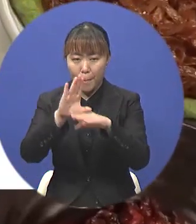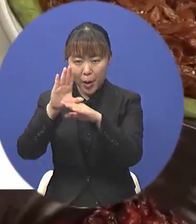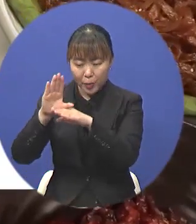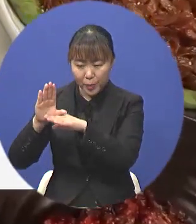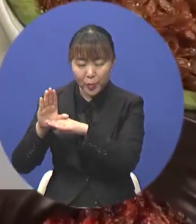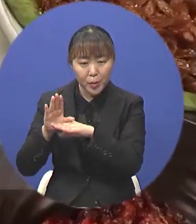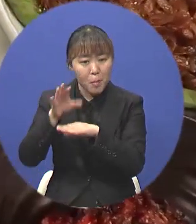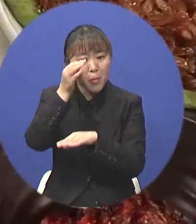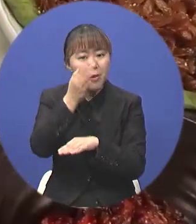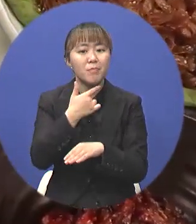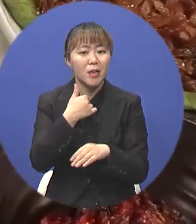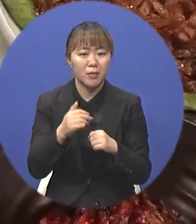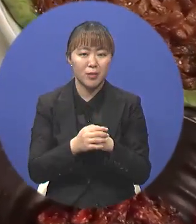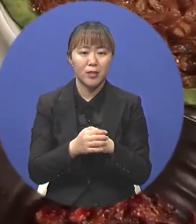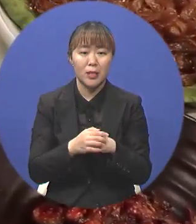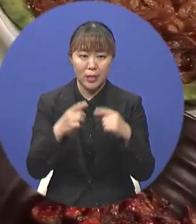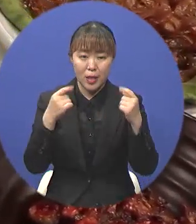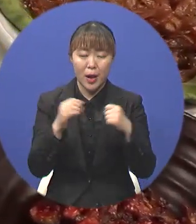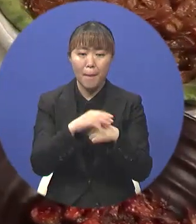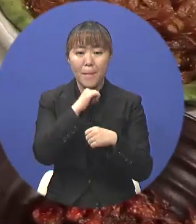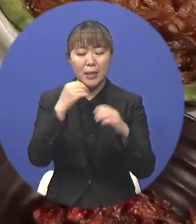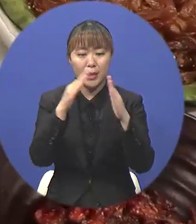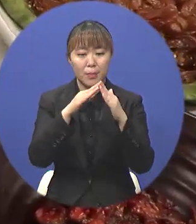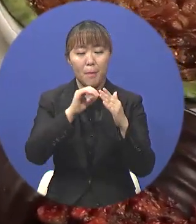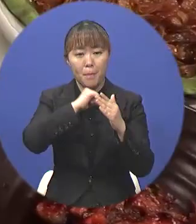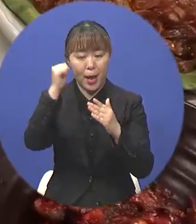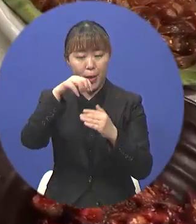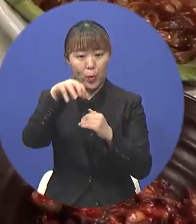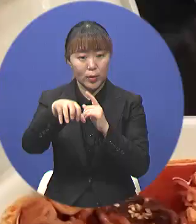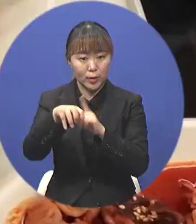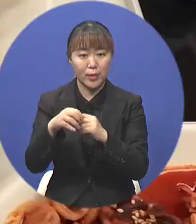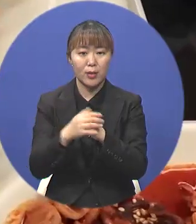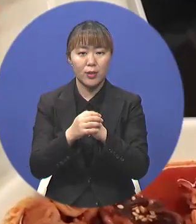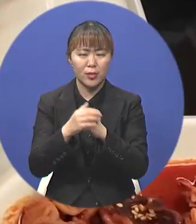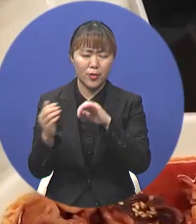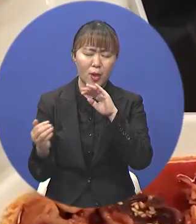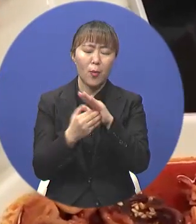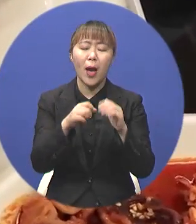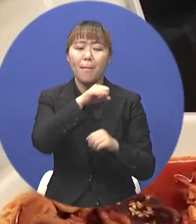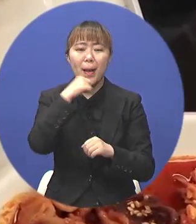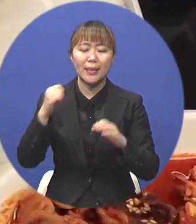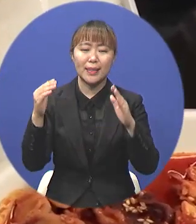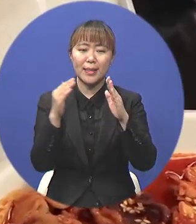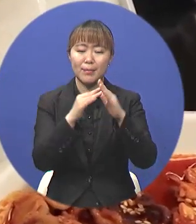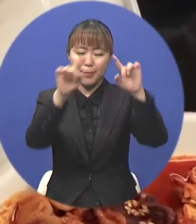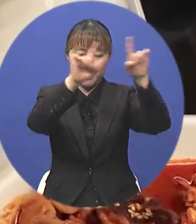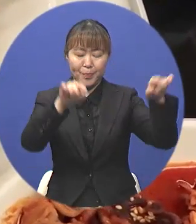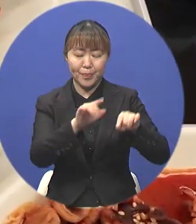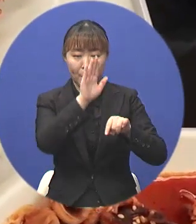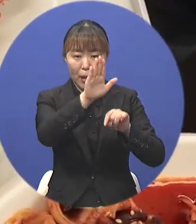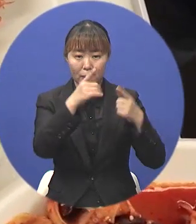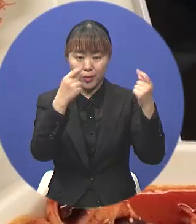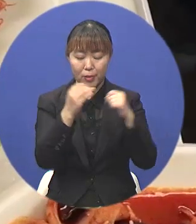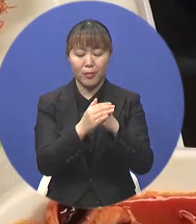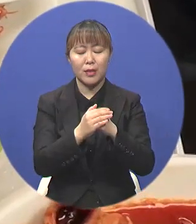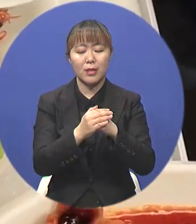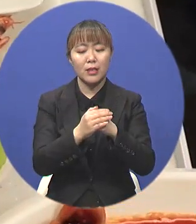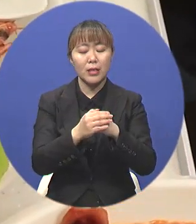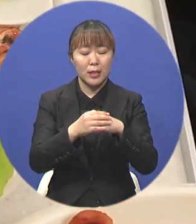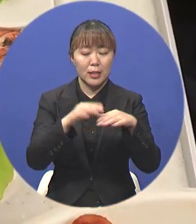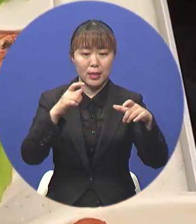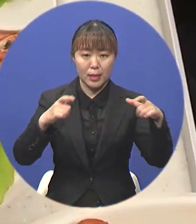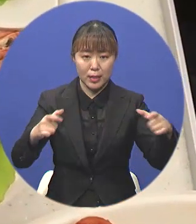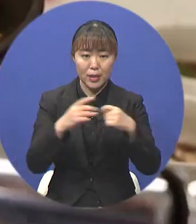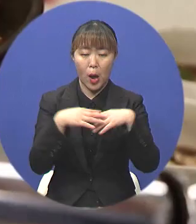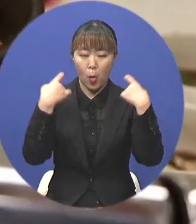송출했습니다. 순천시는 맛집으로 선정된 음식점에게 최고의 맛집이란 표지판을 부착해 지역 관광객의